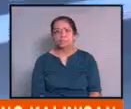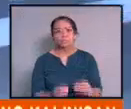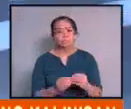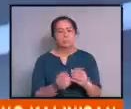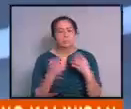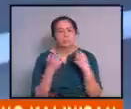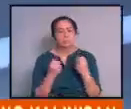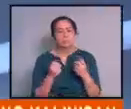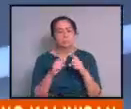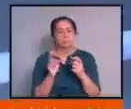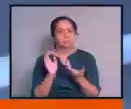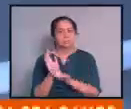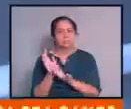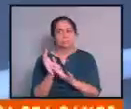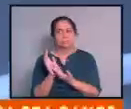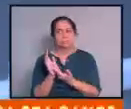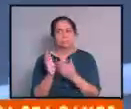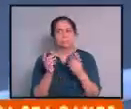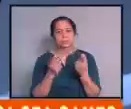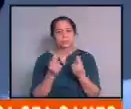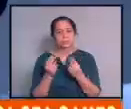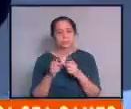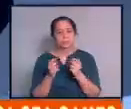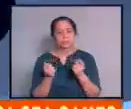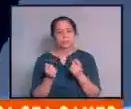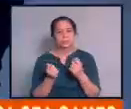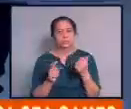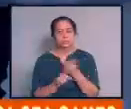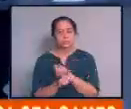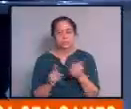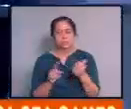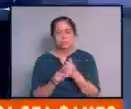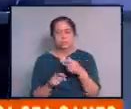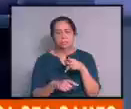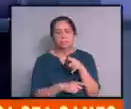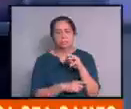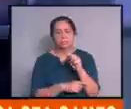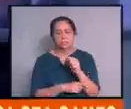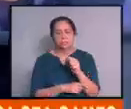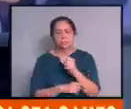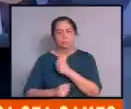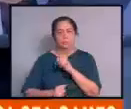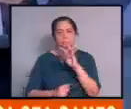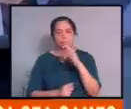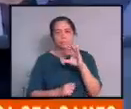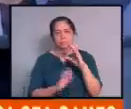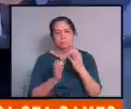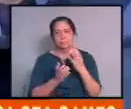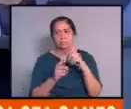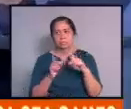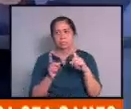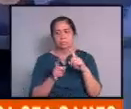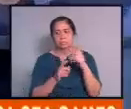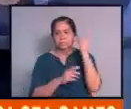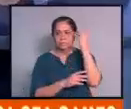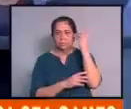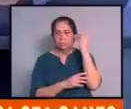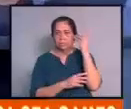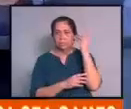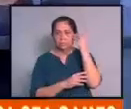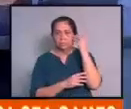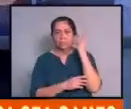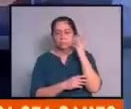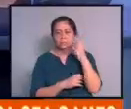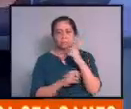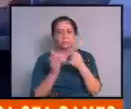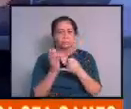Mas tumibay pa raw ang ebidensya sa ginawang pangmamaltrato kay PMA Cadet 4th Class Darwin Dormitorio. Sa journal